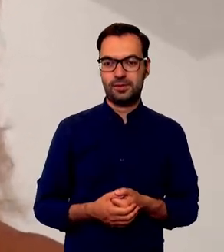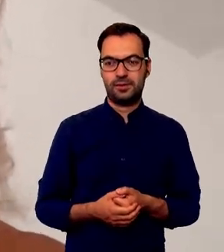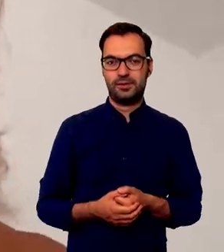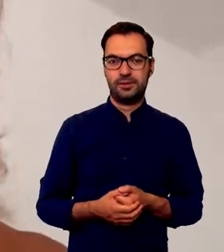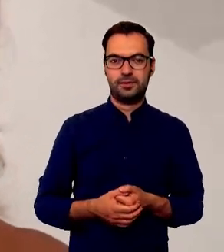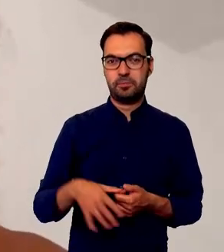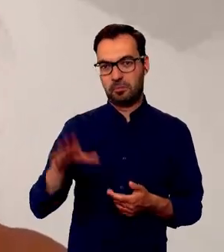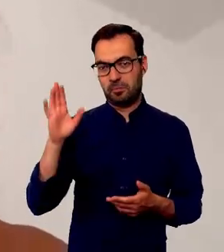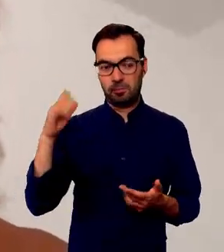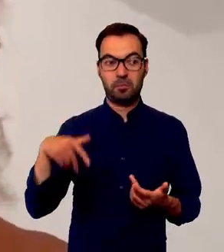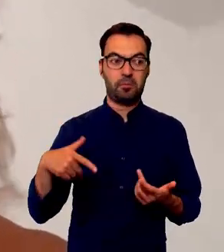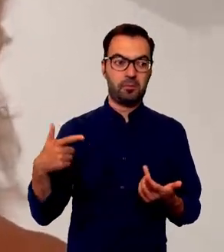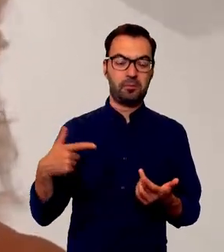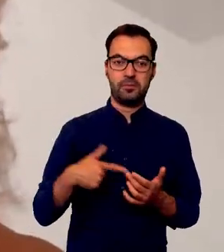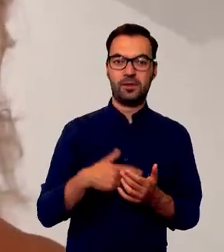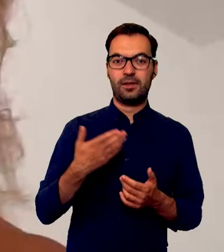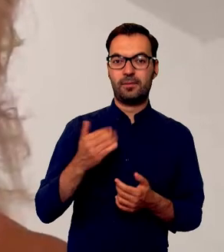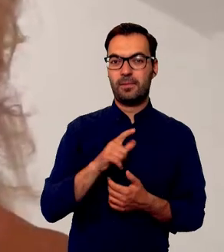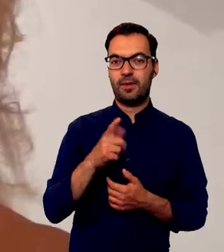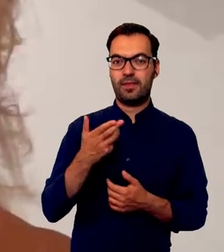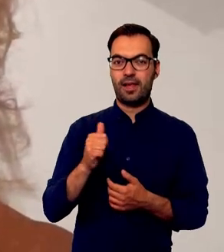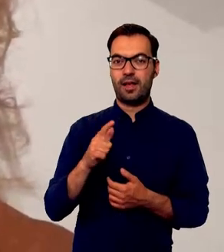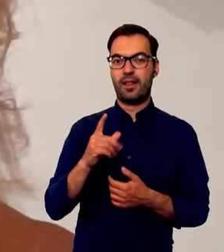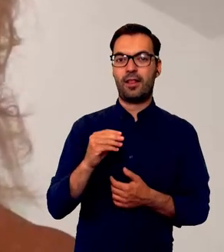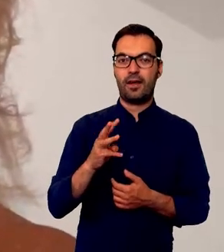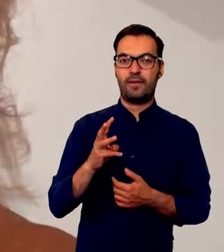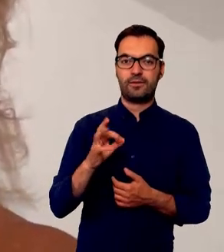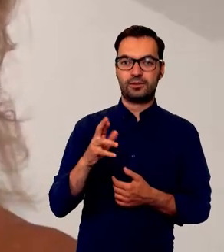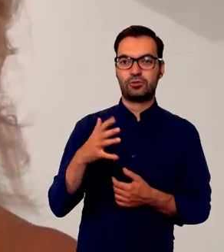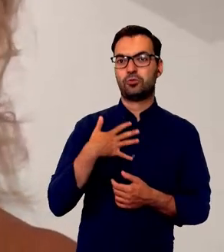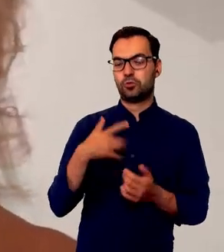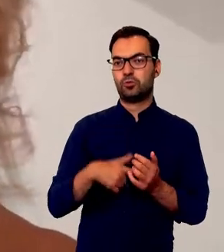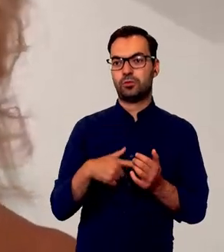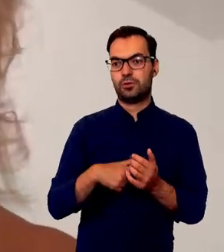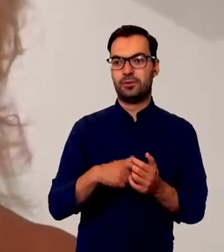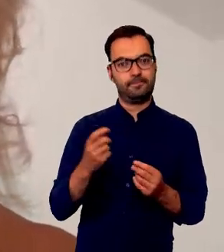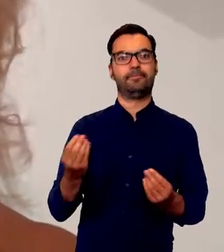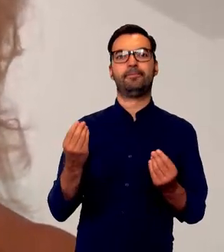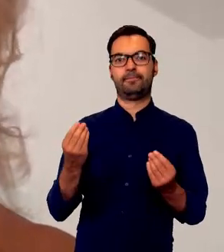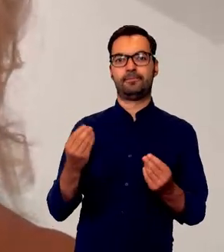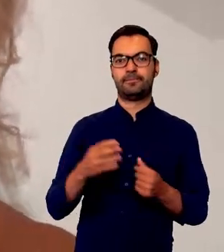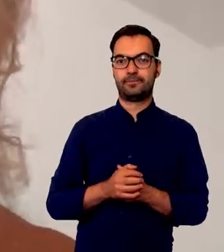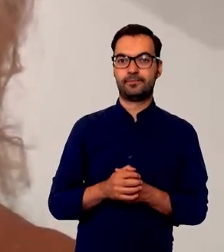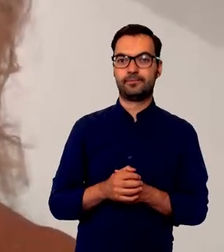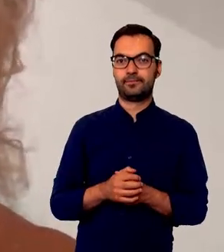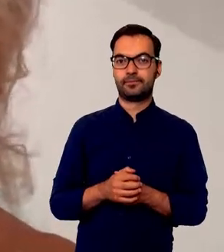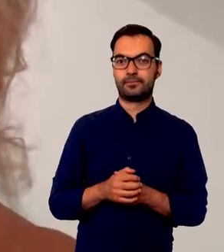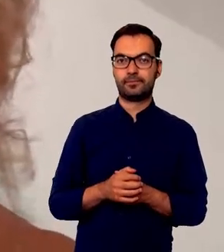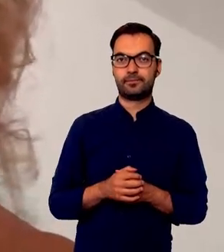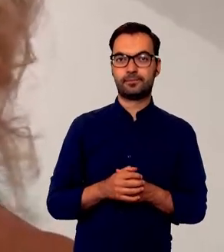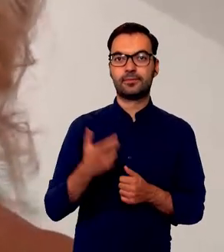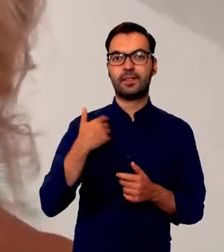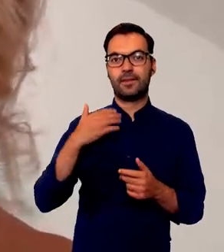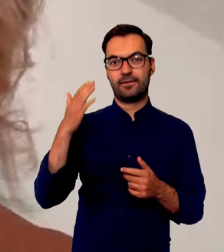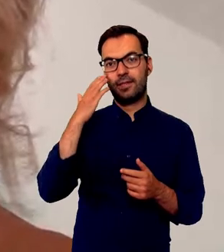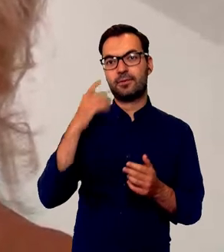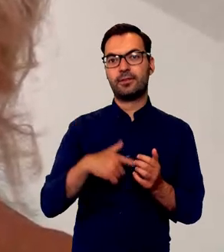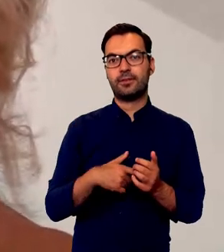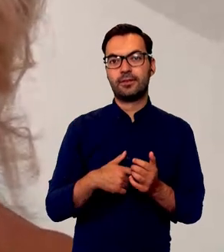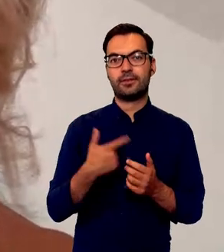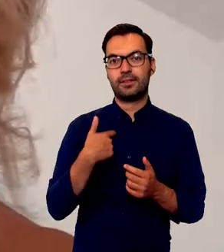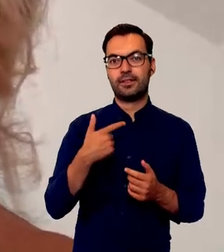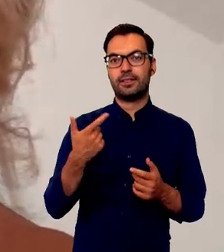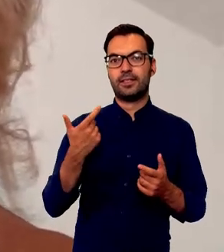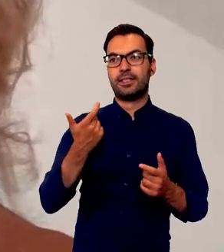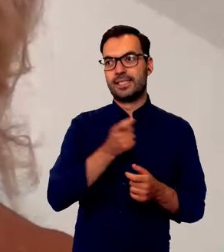wydawniku, no ale tutaj Michał Nalewski uznał, że jest to perełka, po czym wiem, że z kołaczącym